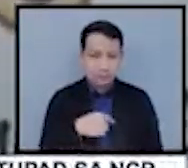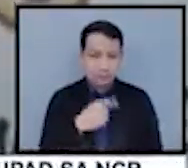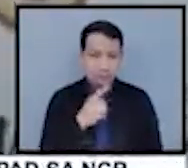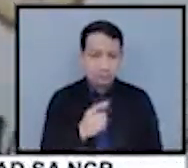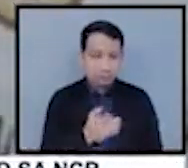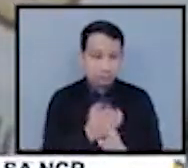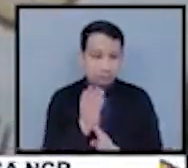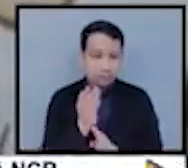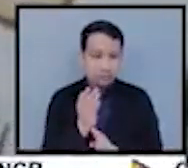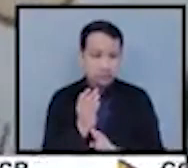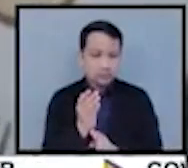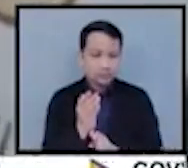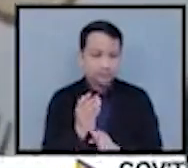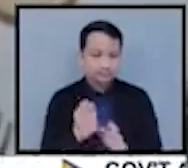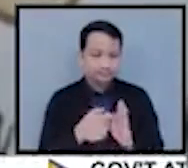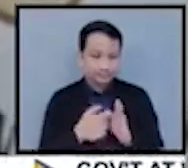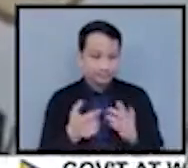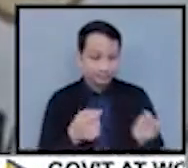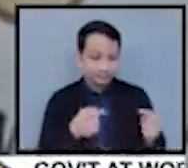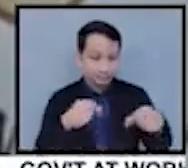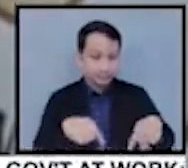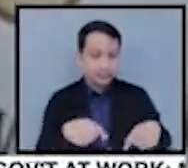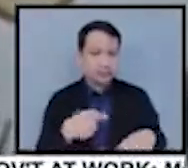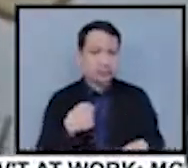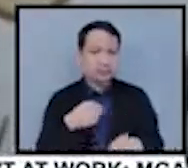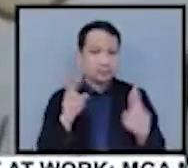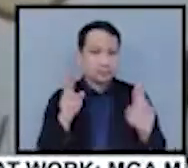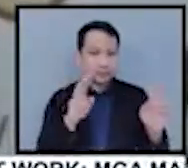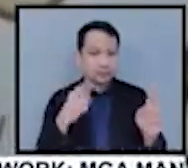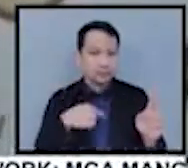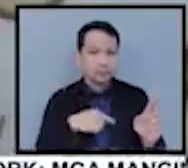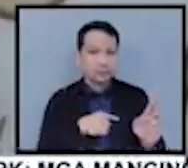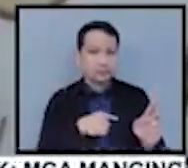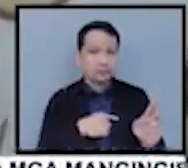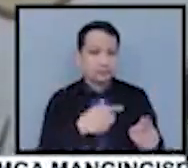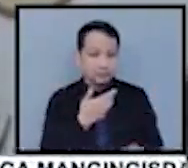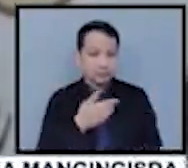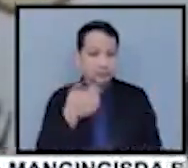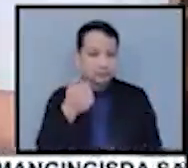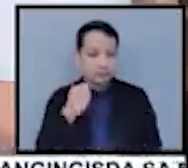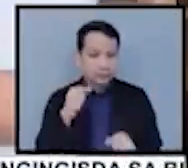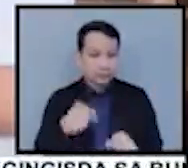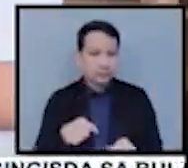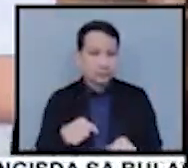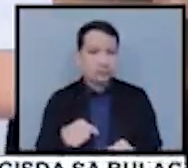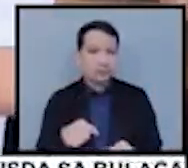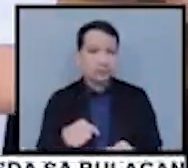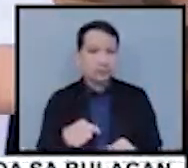mandated to implement this, we will be ready with the best possible version of the system.